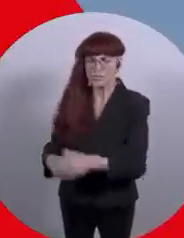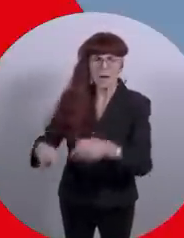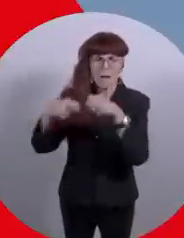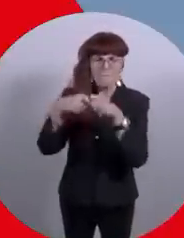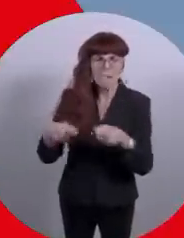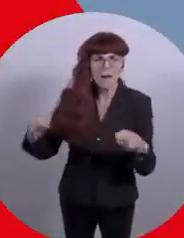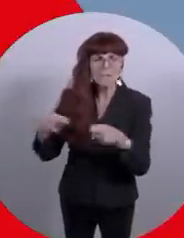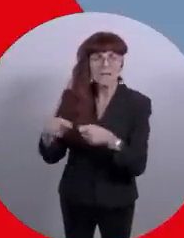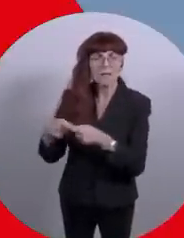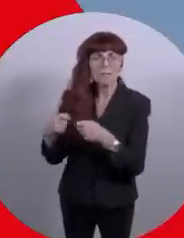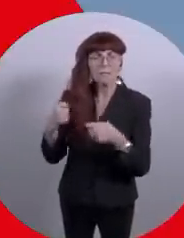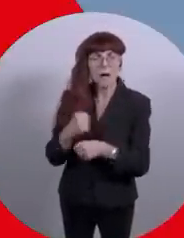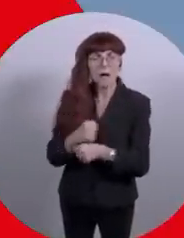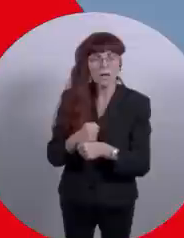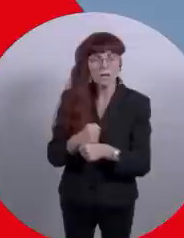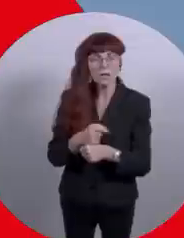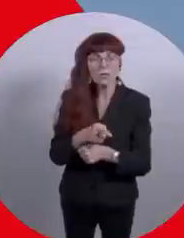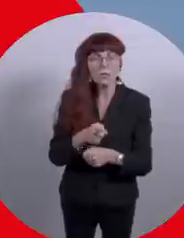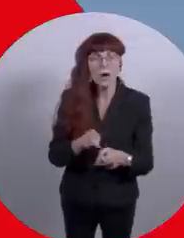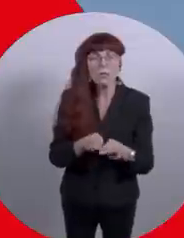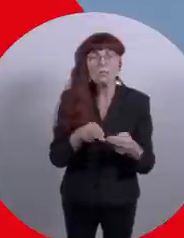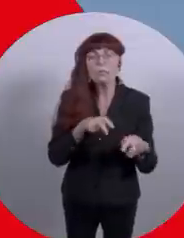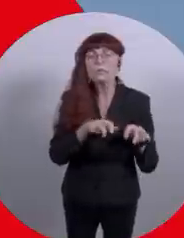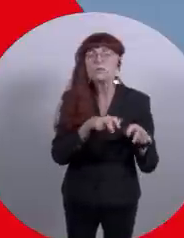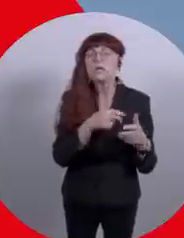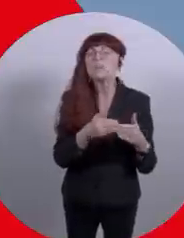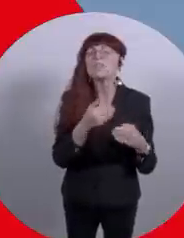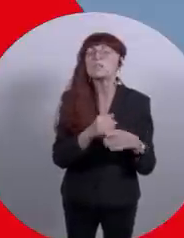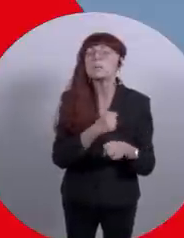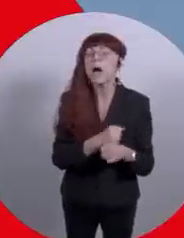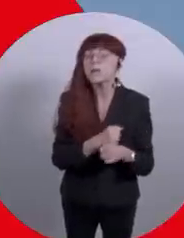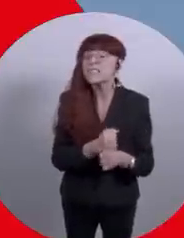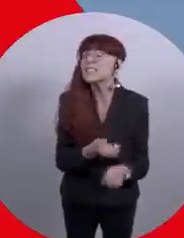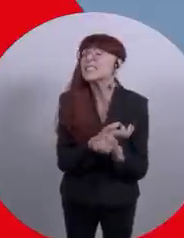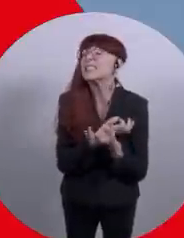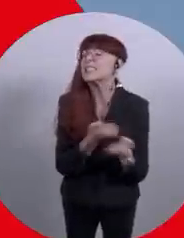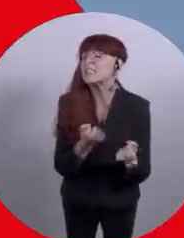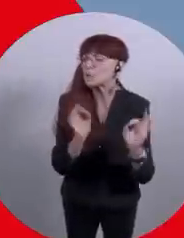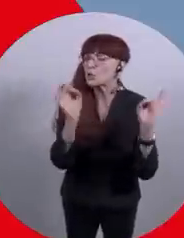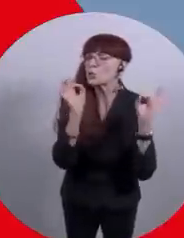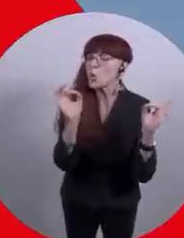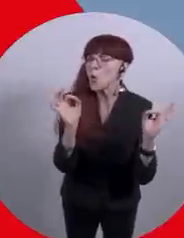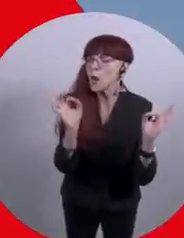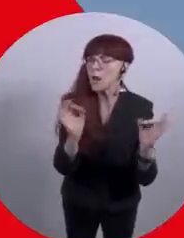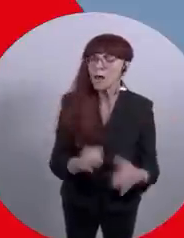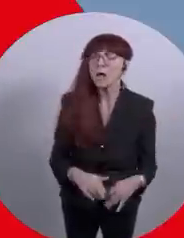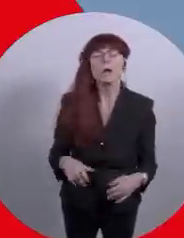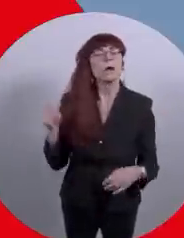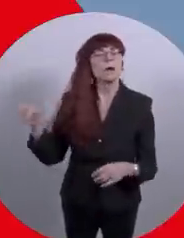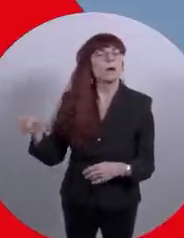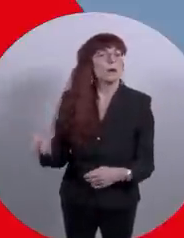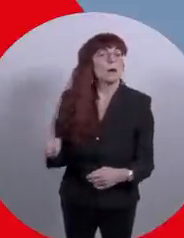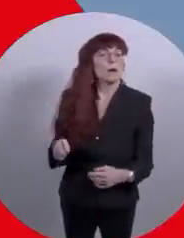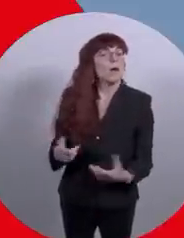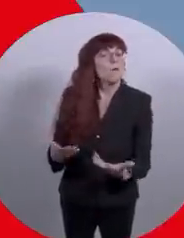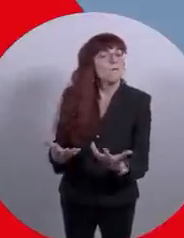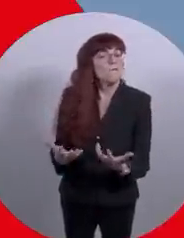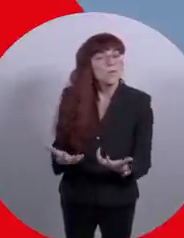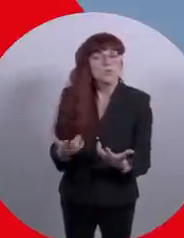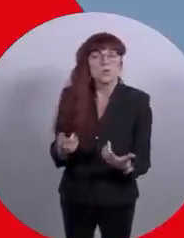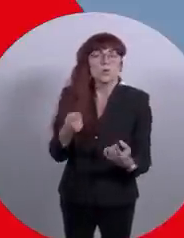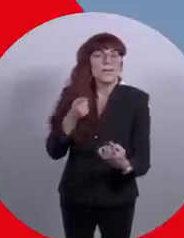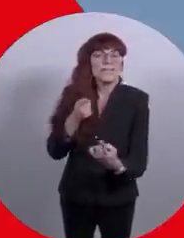zu setzen und was macht diese Bundesregierung sie macht nichts die Anliegen der Frauen sind dieser Bundesregierung